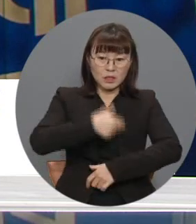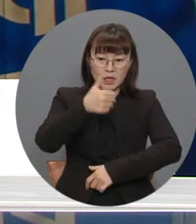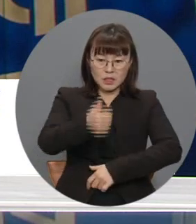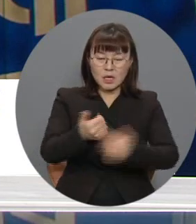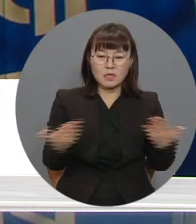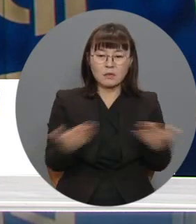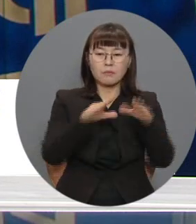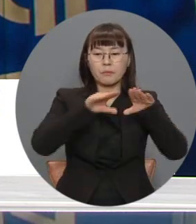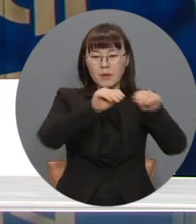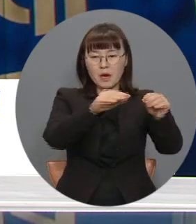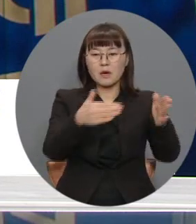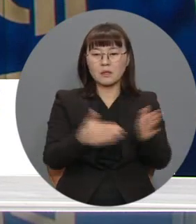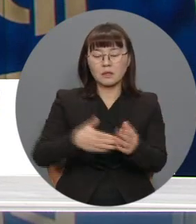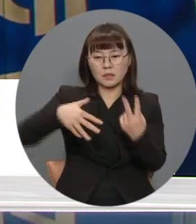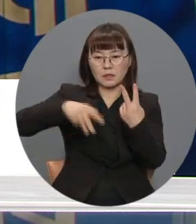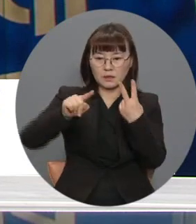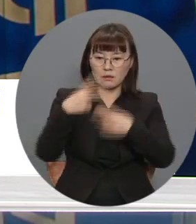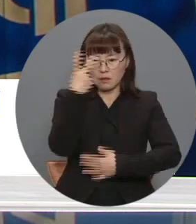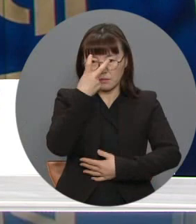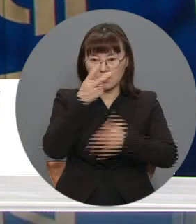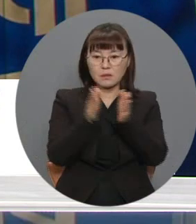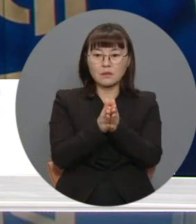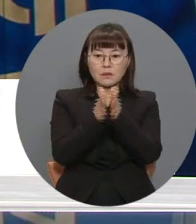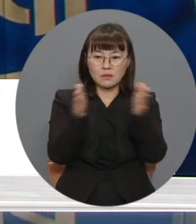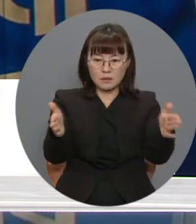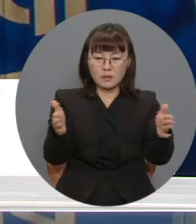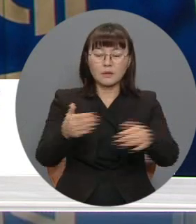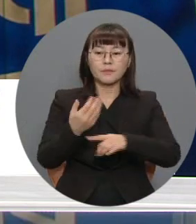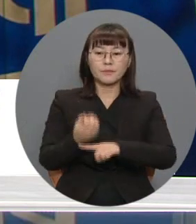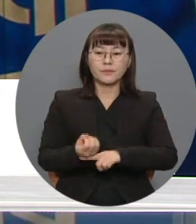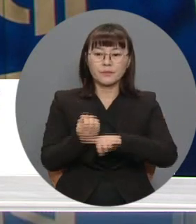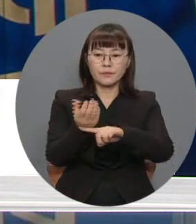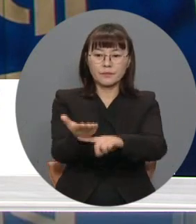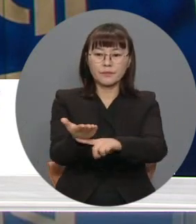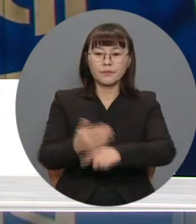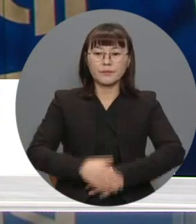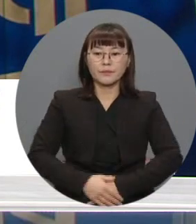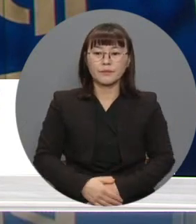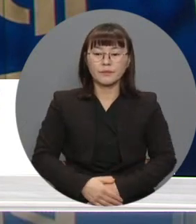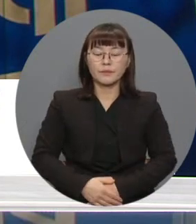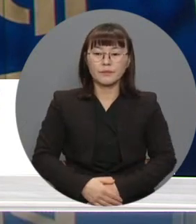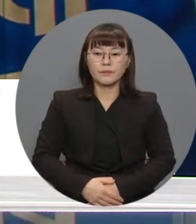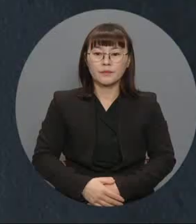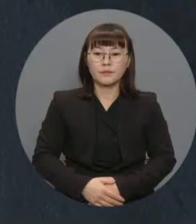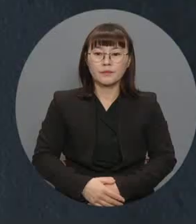직무를 정지시키고 2차 감사에 돌입했습니다. 윤영균 기자가 취재했습니다.